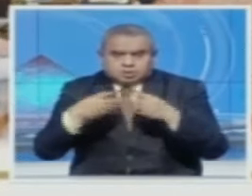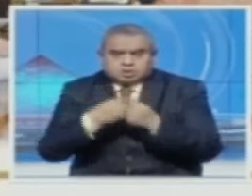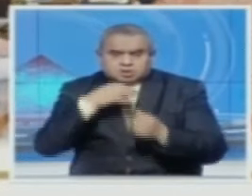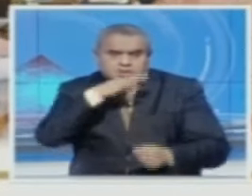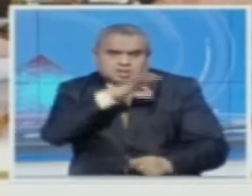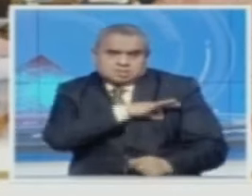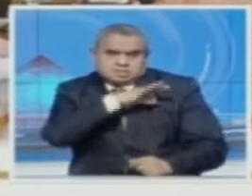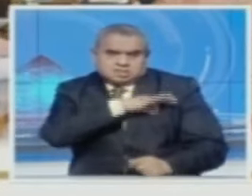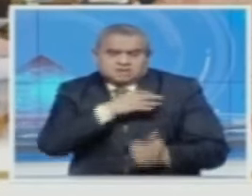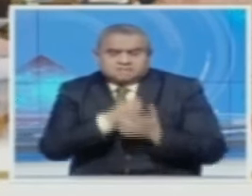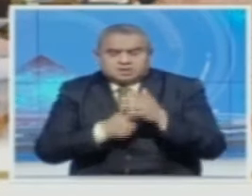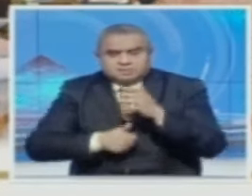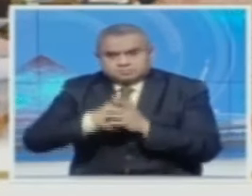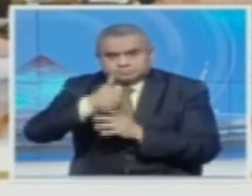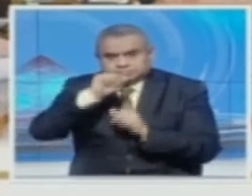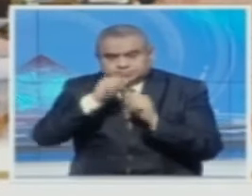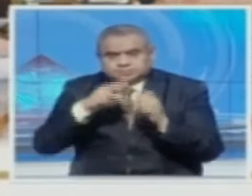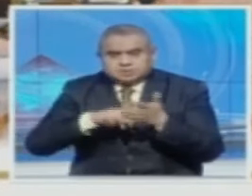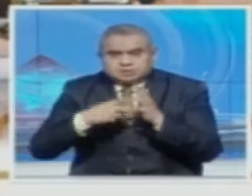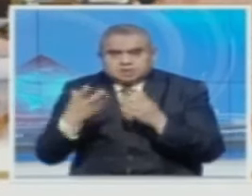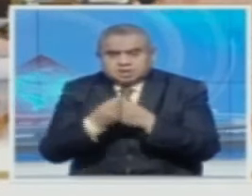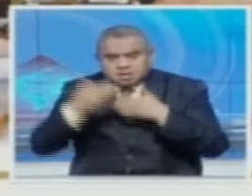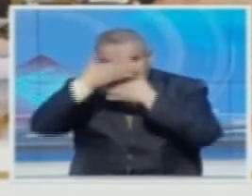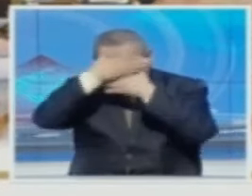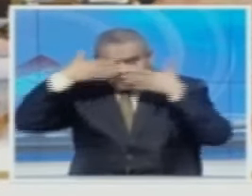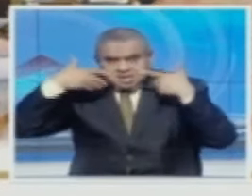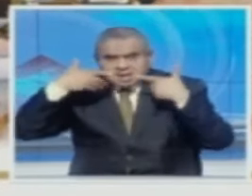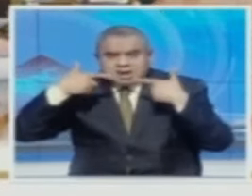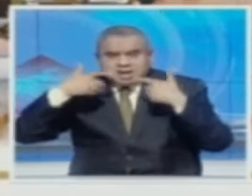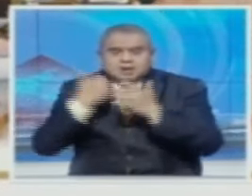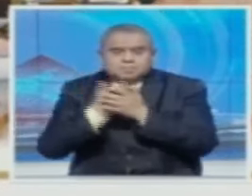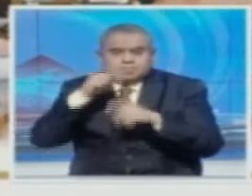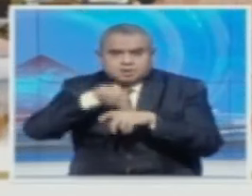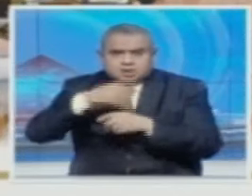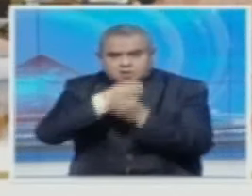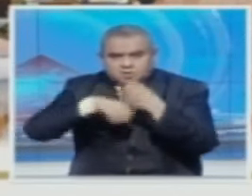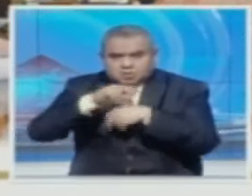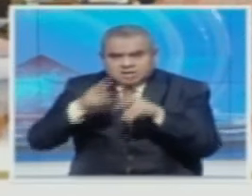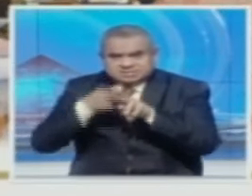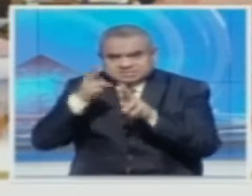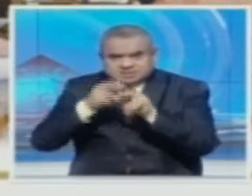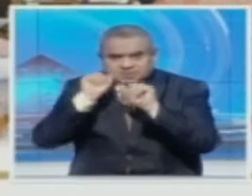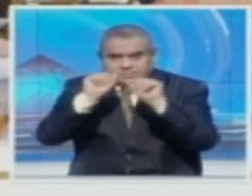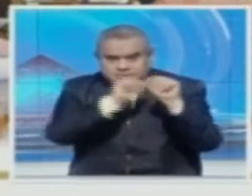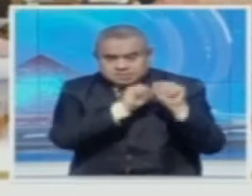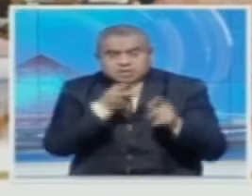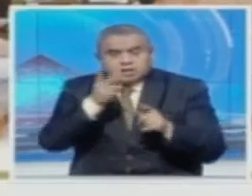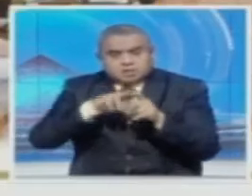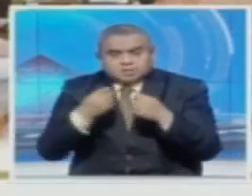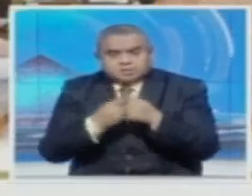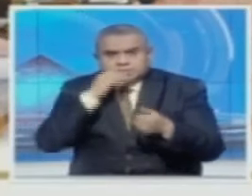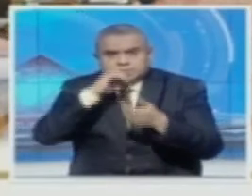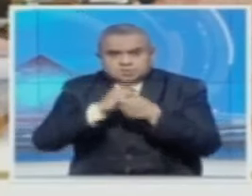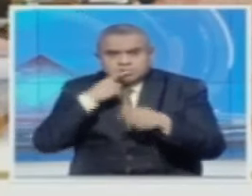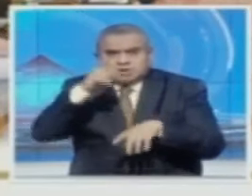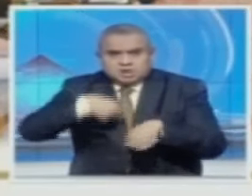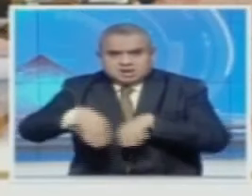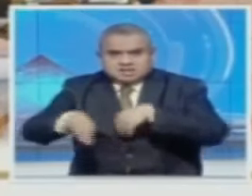التنمية والازدهار ومكافحة الإرهاب والهجرة غير الشرعية، فضلا عن التنسيق السياسي